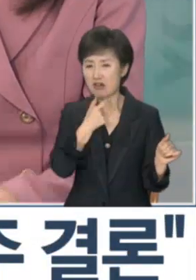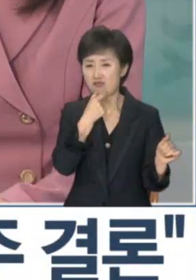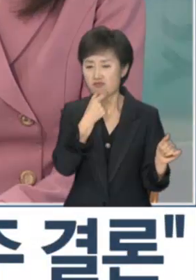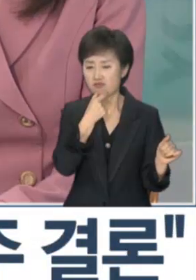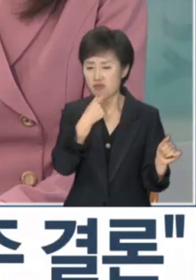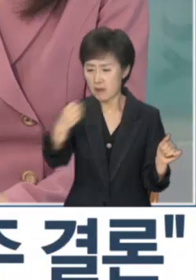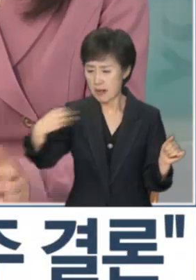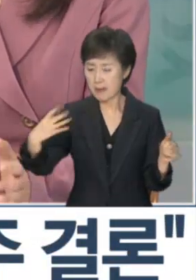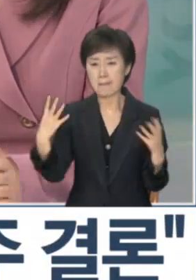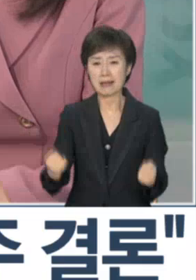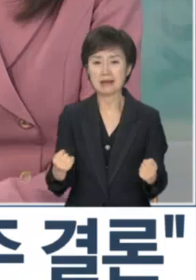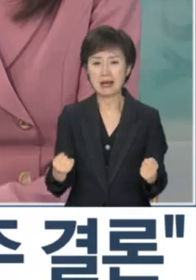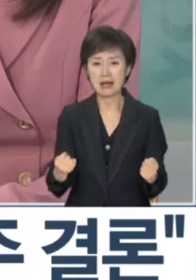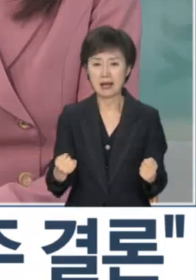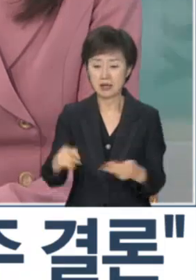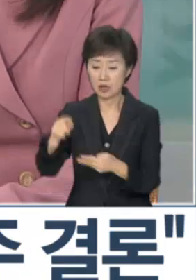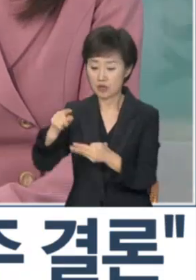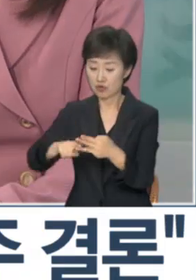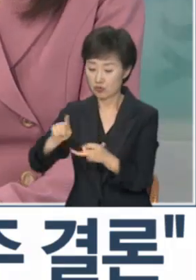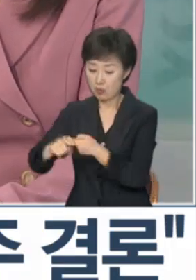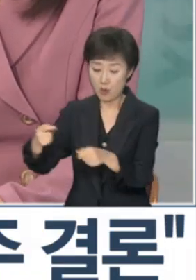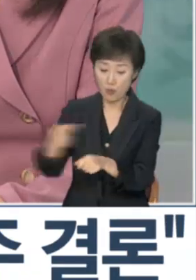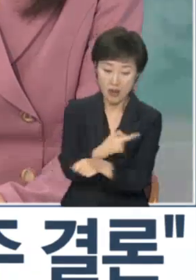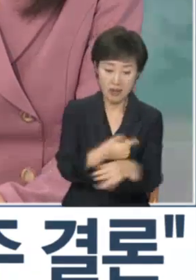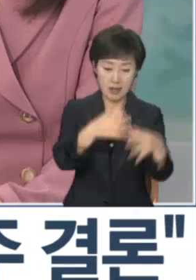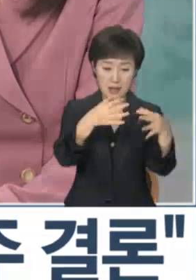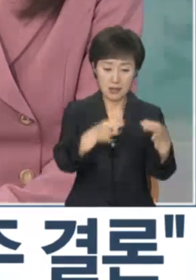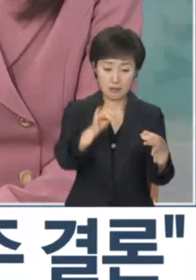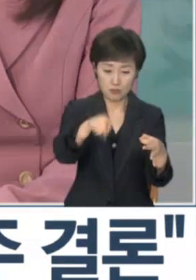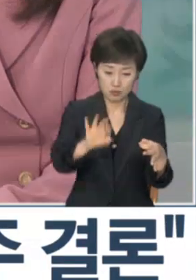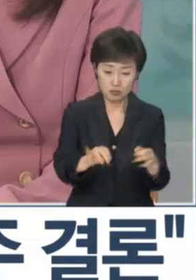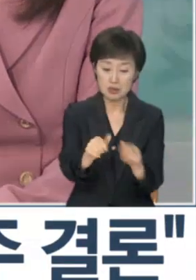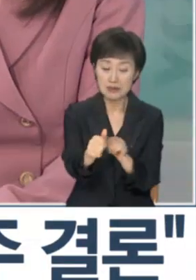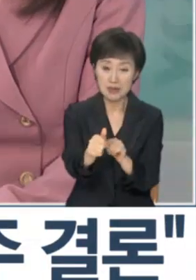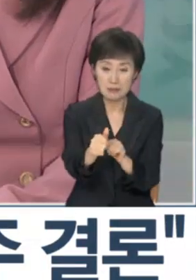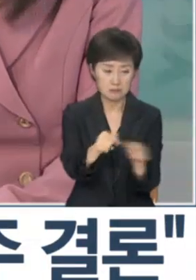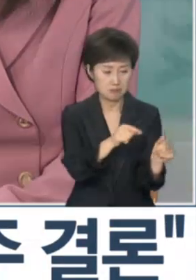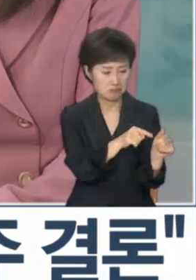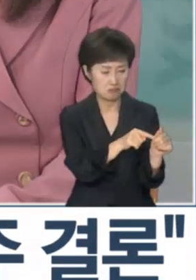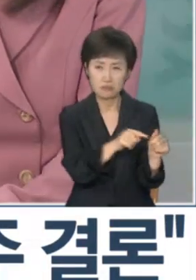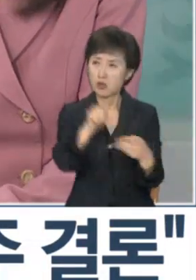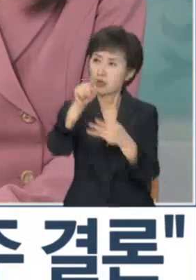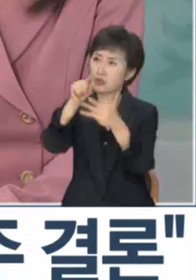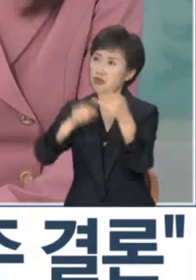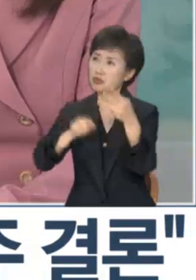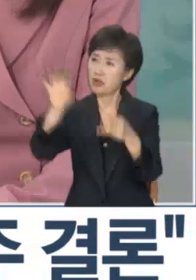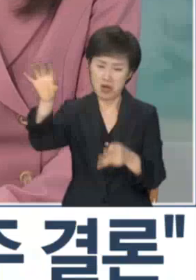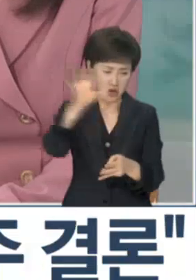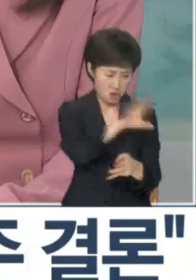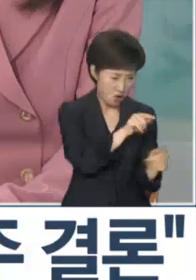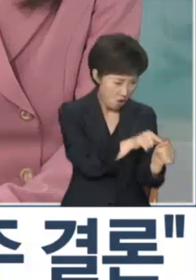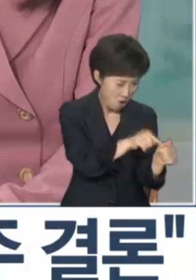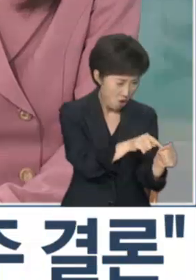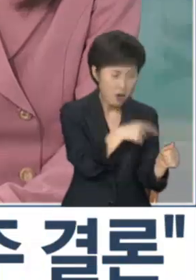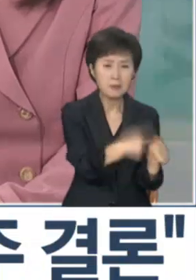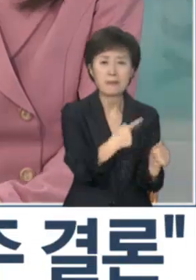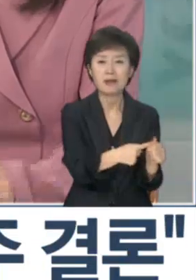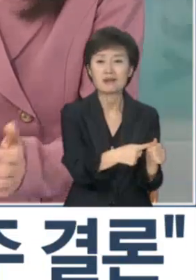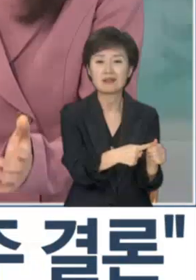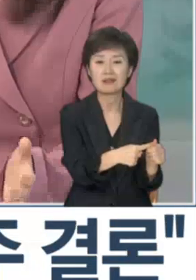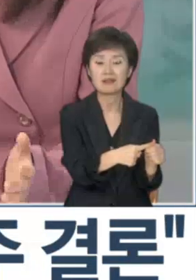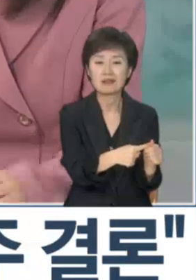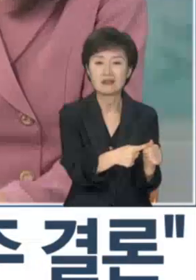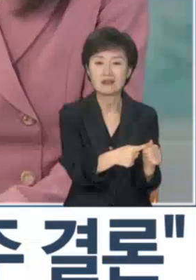나왔거든요. 특히 이제 비윤계로 알려져 있는 김웅 의원 같은 경우에는 뭐 한동훈 장관은 윤석열 아바타, 뭐 윤석열 대통령 아바타 이런 얘기도 했었고